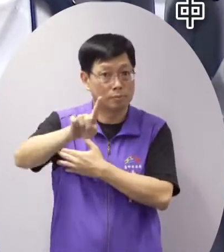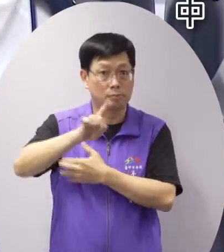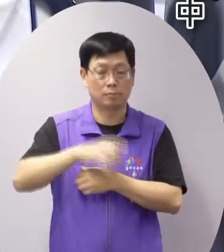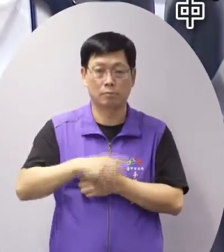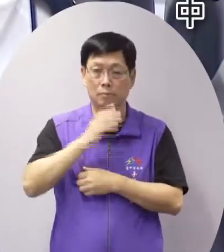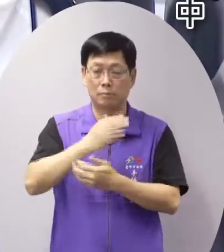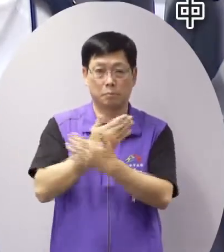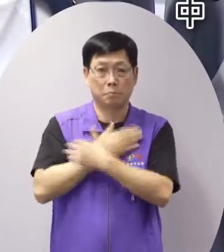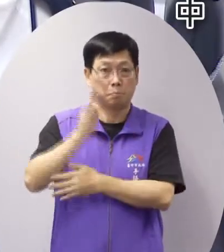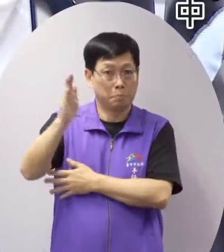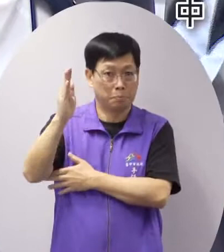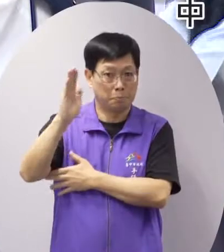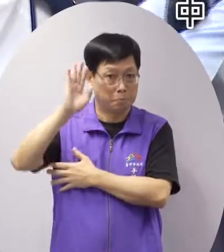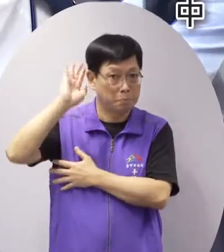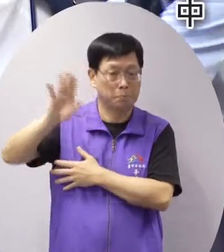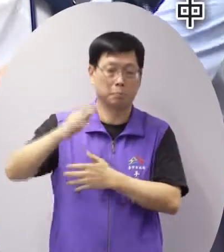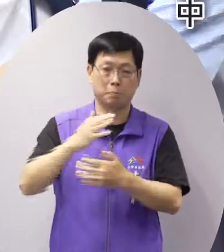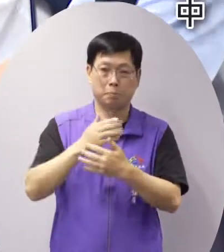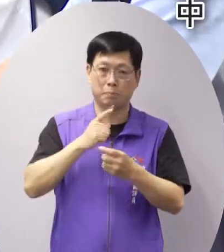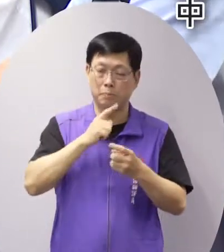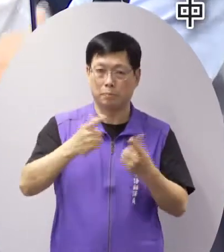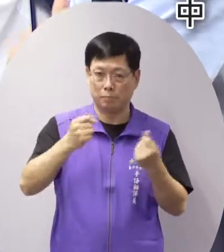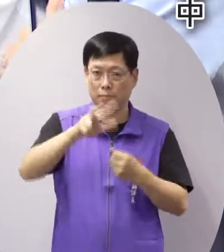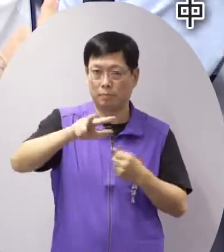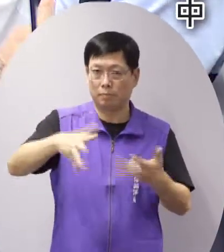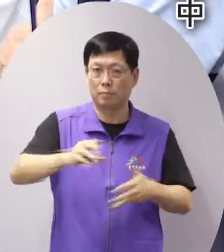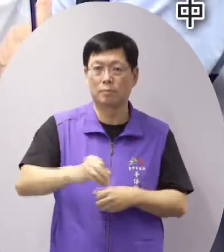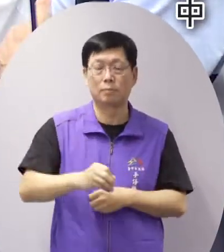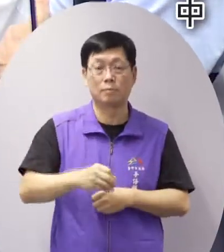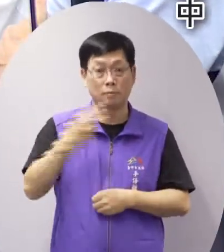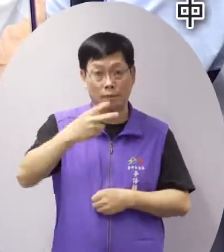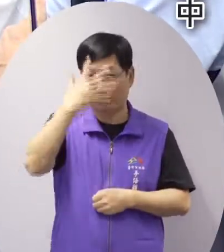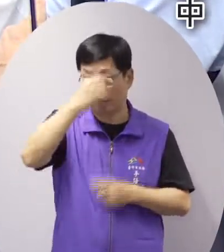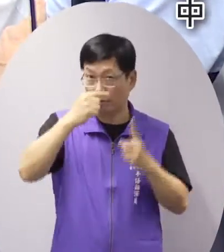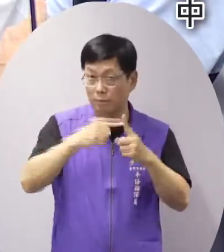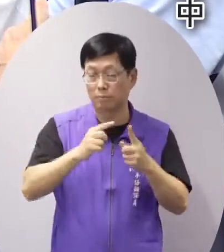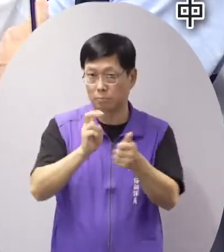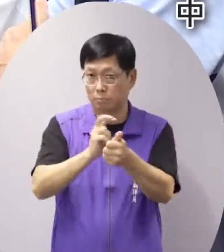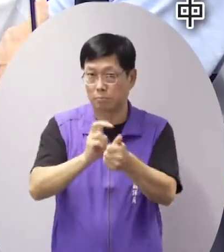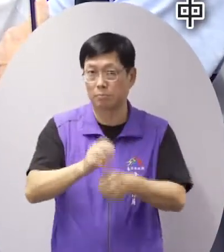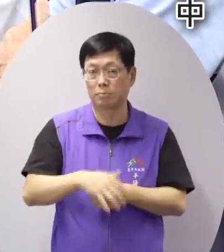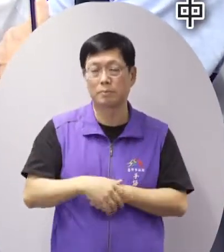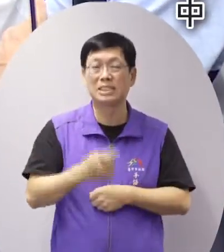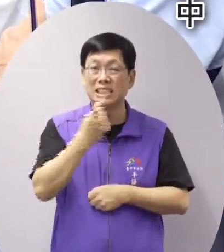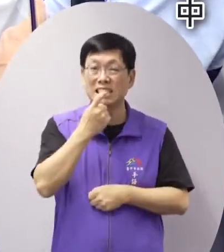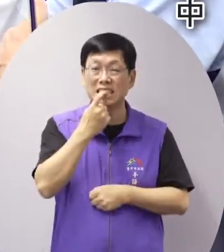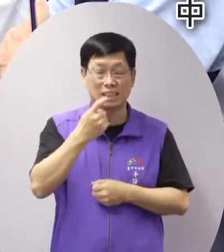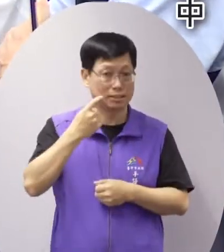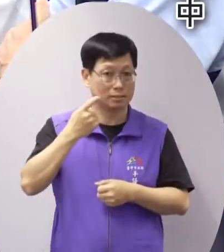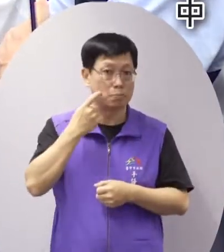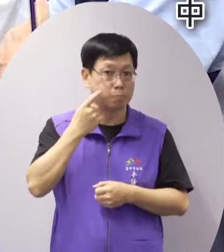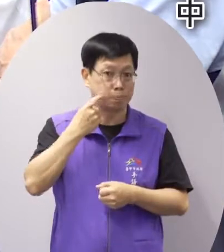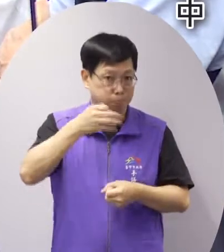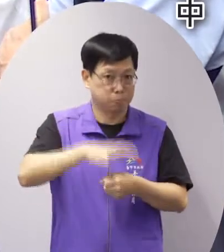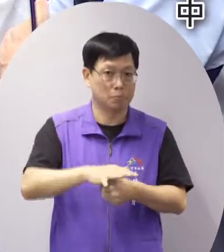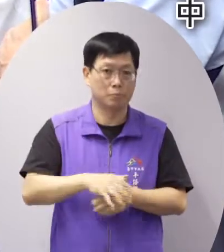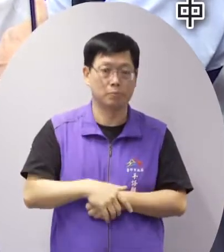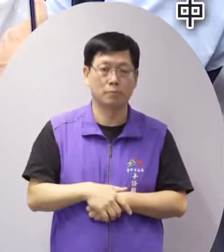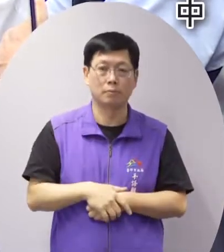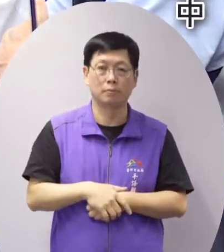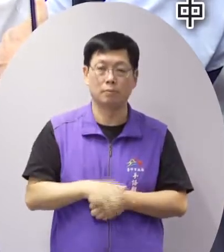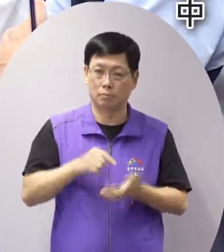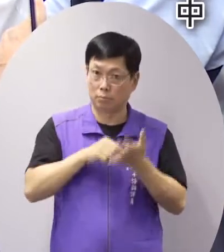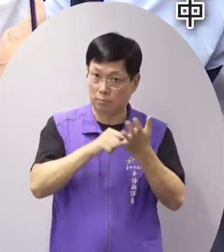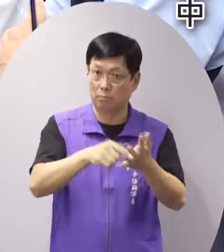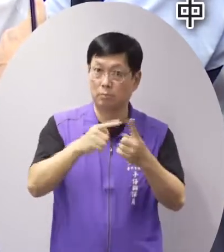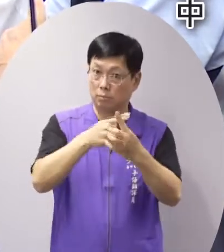公托倍增的计划，我们也编了7000多万。那另外对于老人家哈，他这个假牙的部分哈，因为申